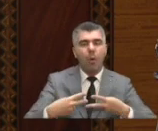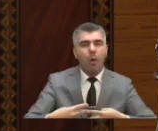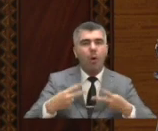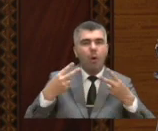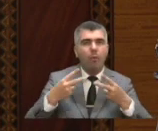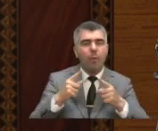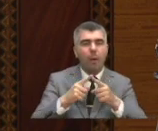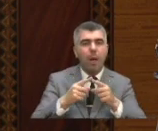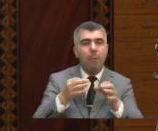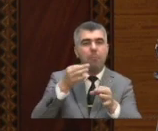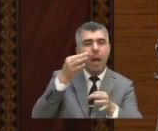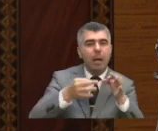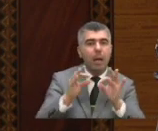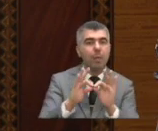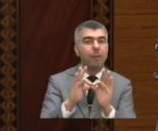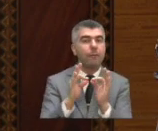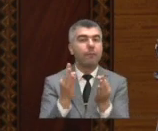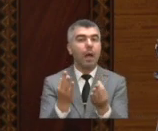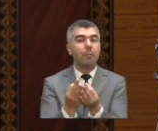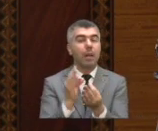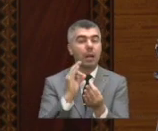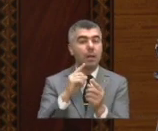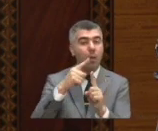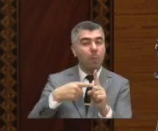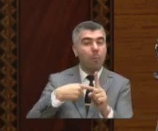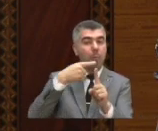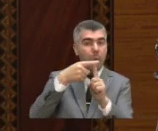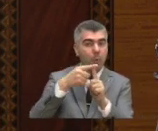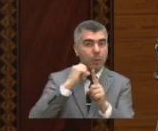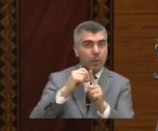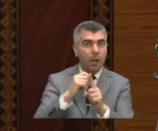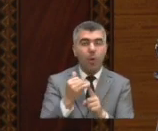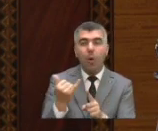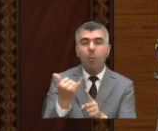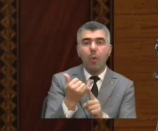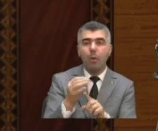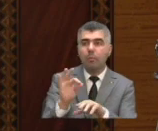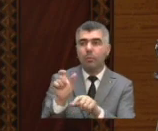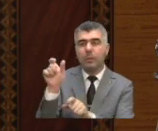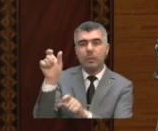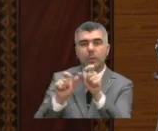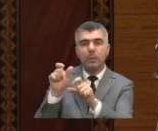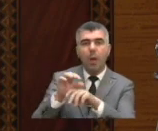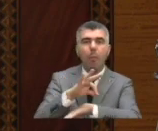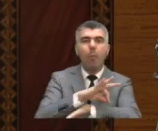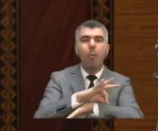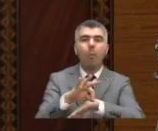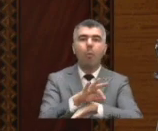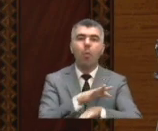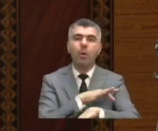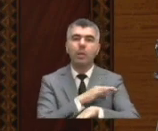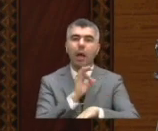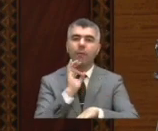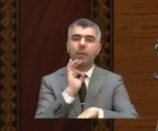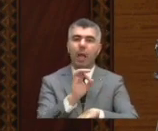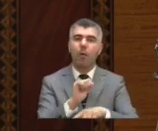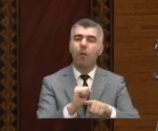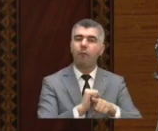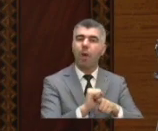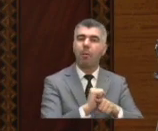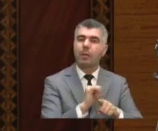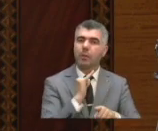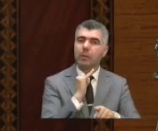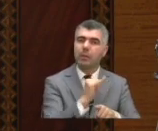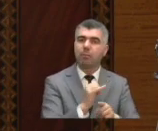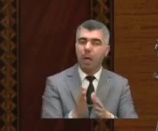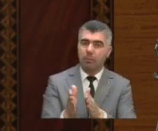محاكم الاسره الى جانب الرفع من مؤهلات وكفا الموارد البشريه وعلى